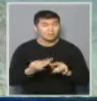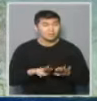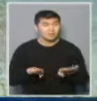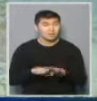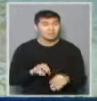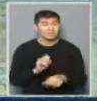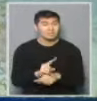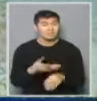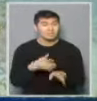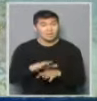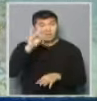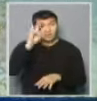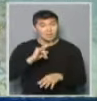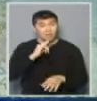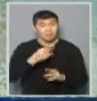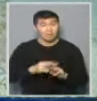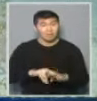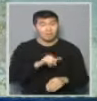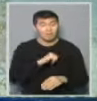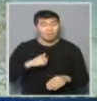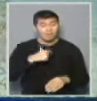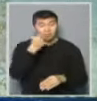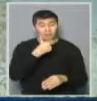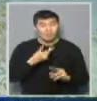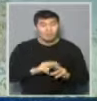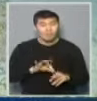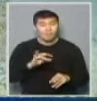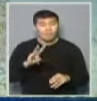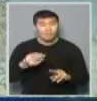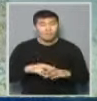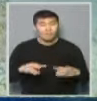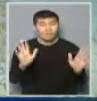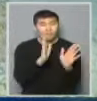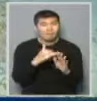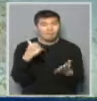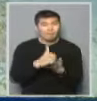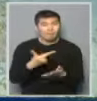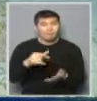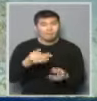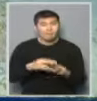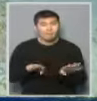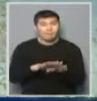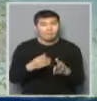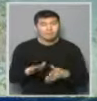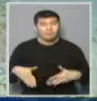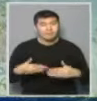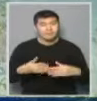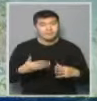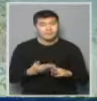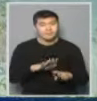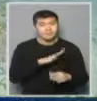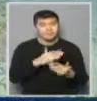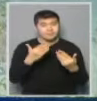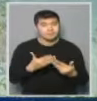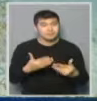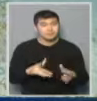оцениваем задачи, которые Казахстан возложил на себя на конференции ООН по климату в Глазго. Мы также приветствуем решимость